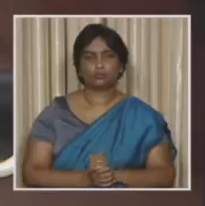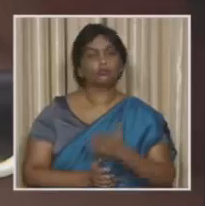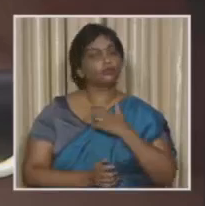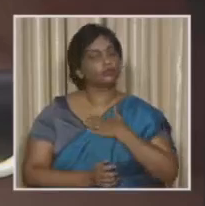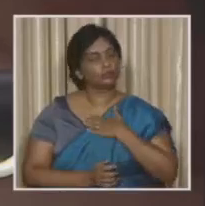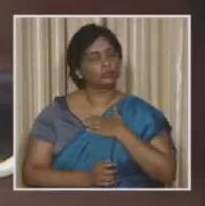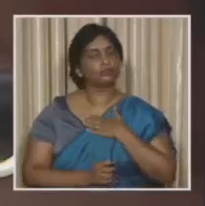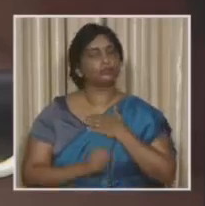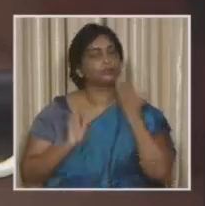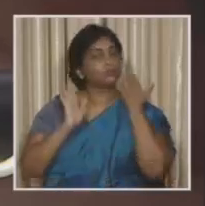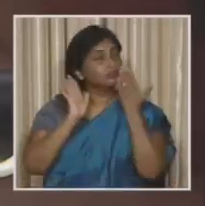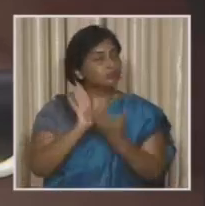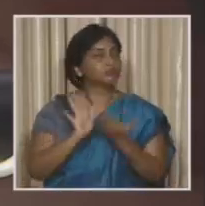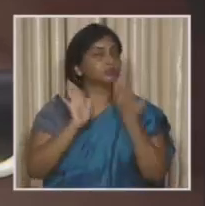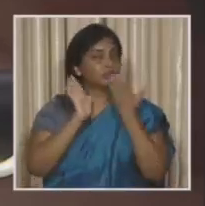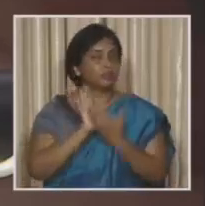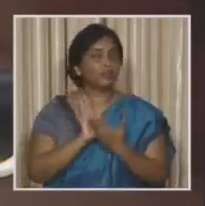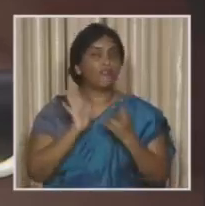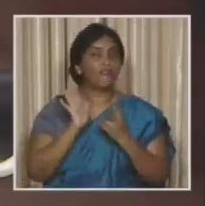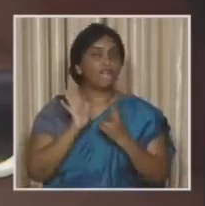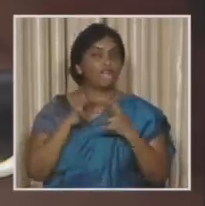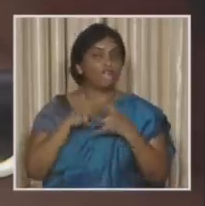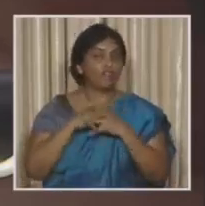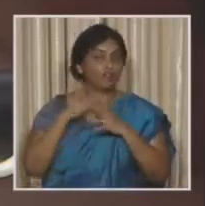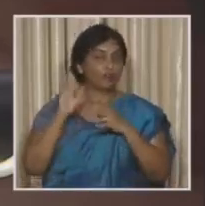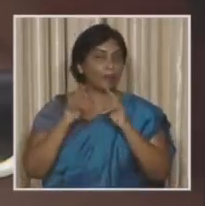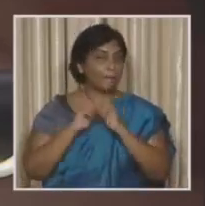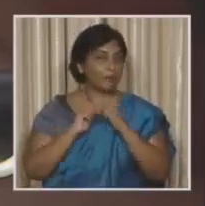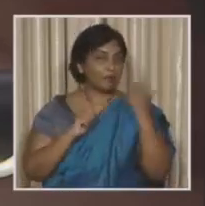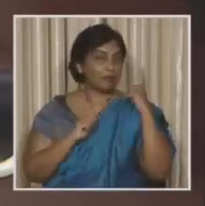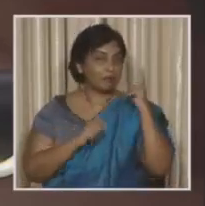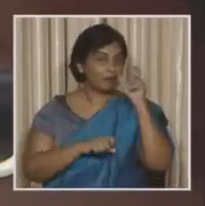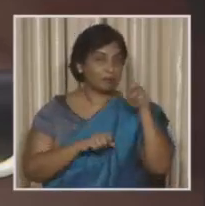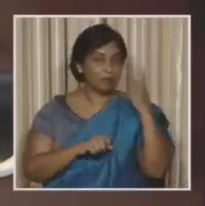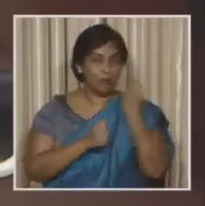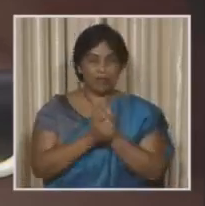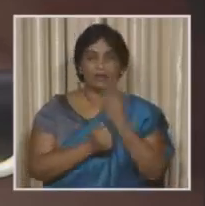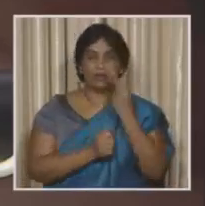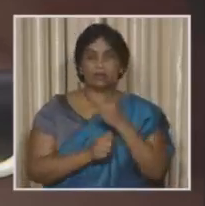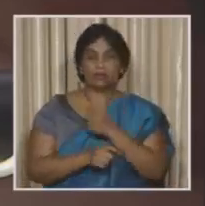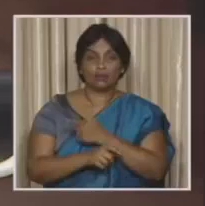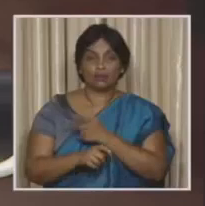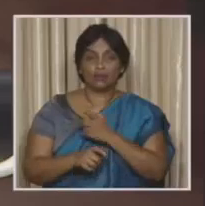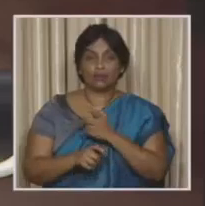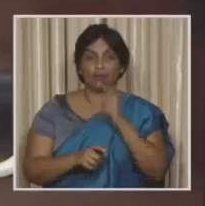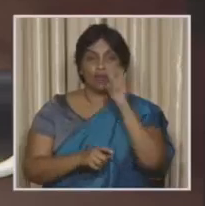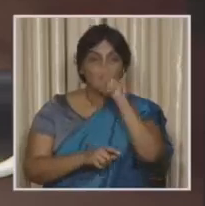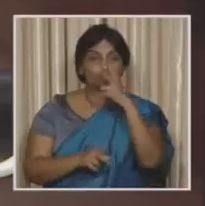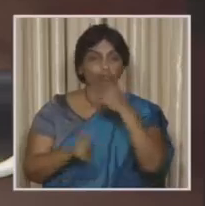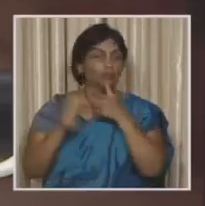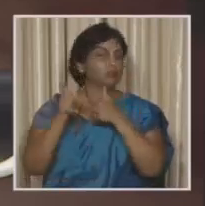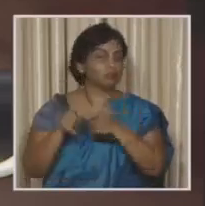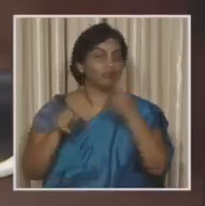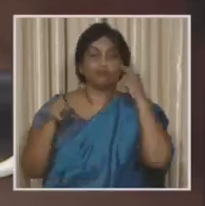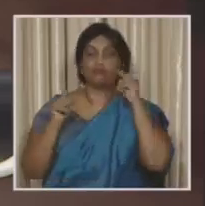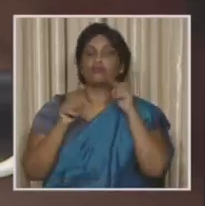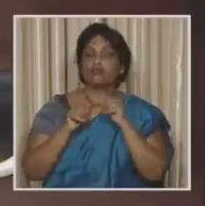ප්‍රශ්නේ සාරාන්ලගේ පළමු පොලිස් නාරි දෙදෙනෙක් ඝාතනය කිරීම